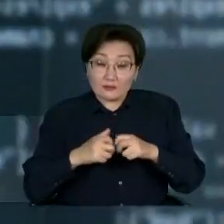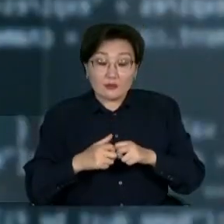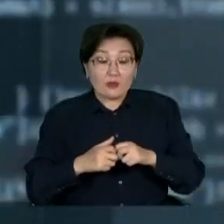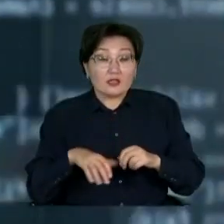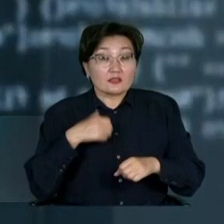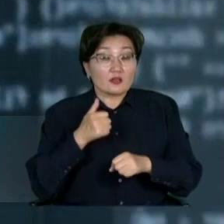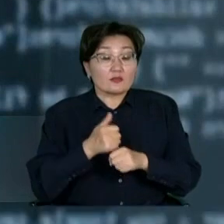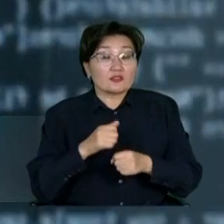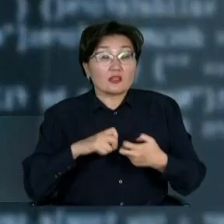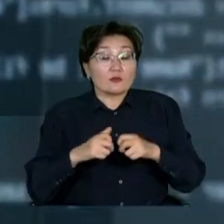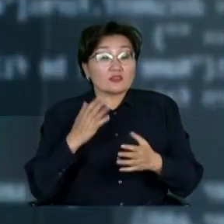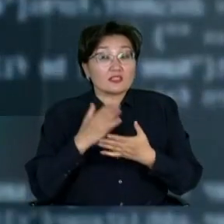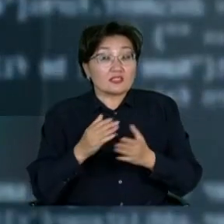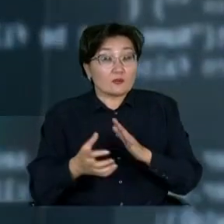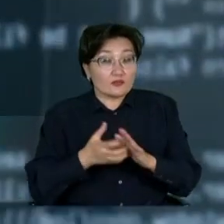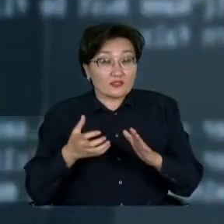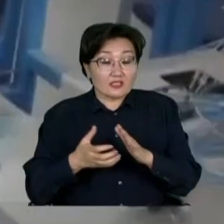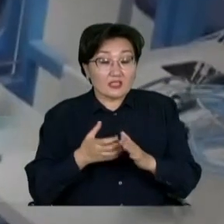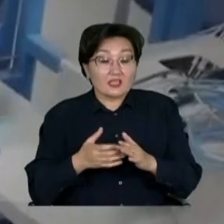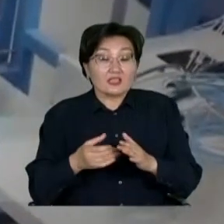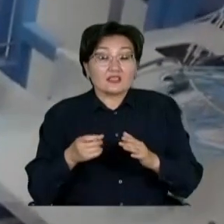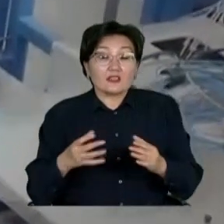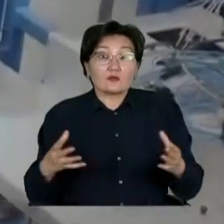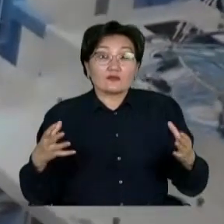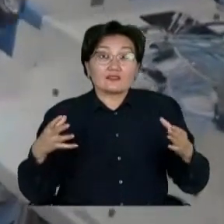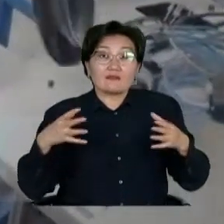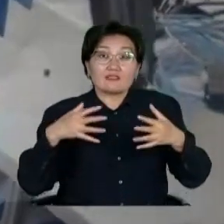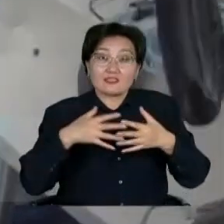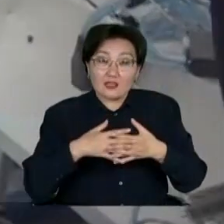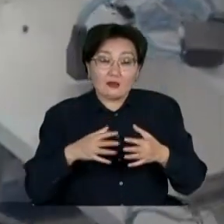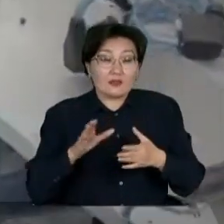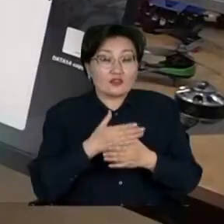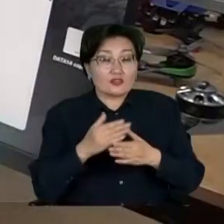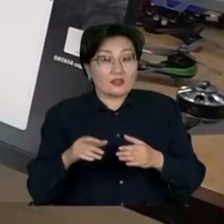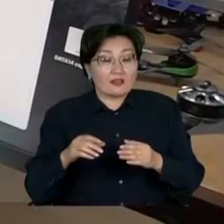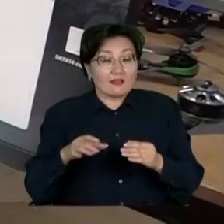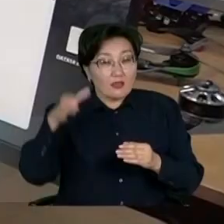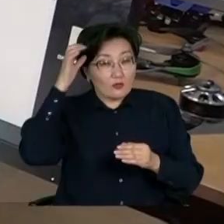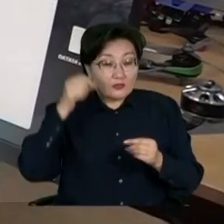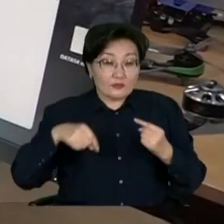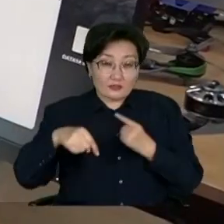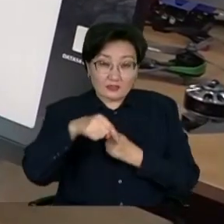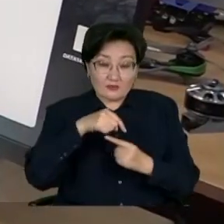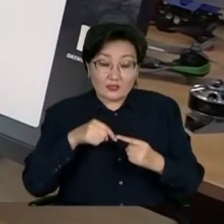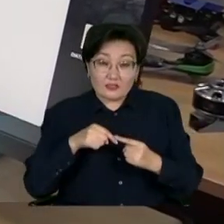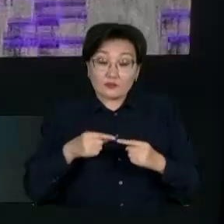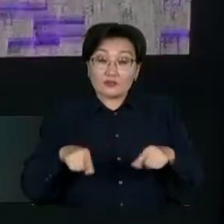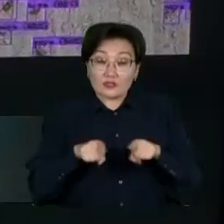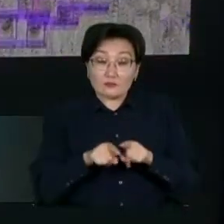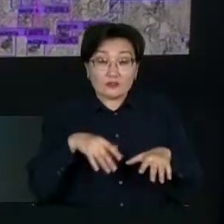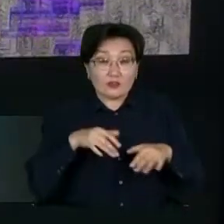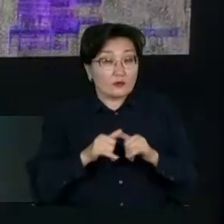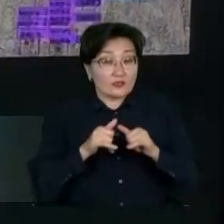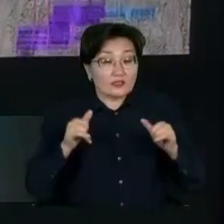основным вызовами являются недостаточная Синергия между наукой и бизнесом ограниченные инвестиции в исследования и разработки а также слабое